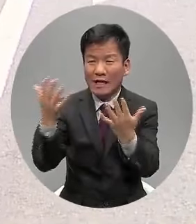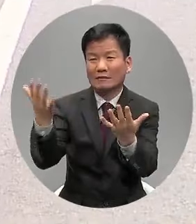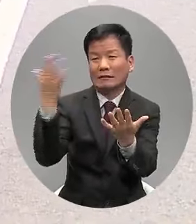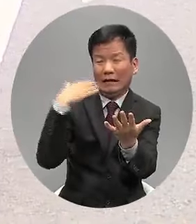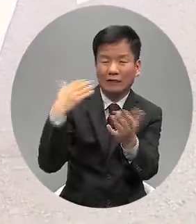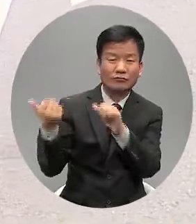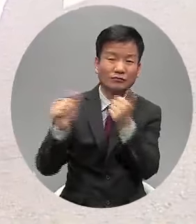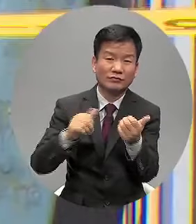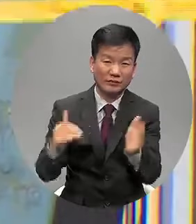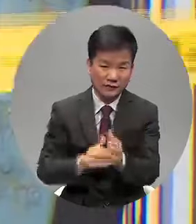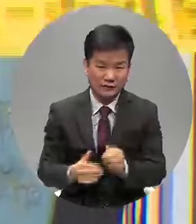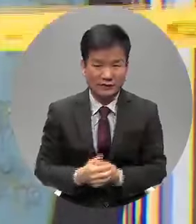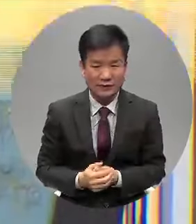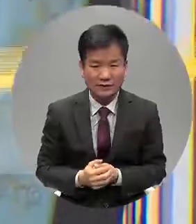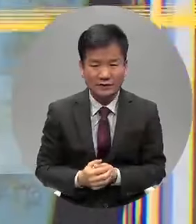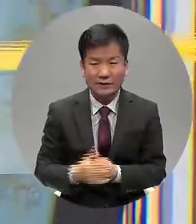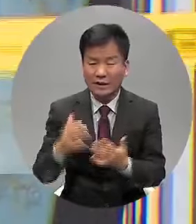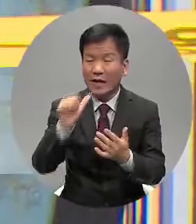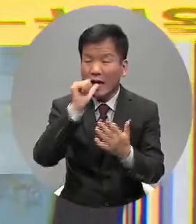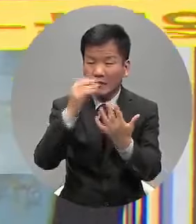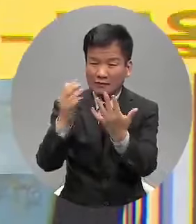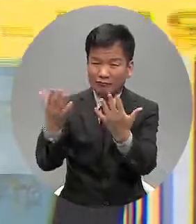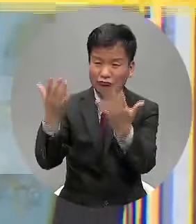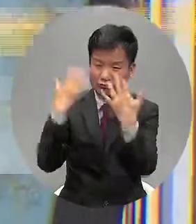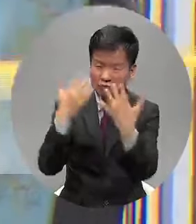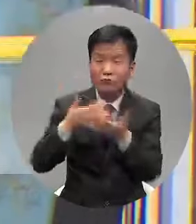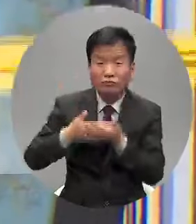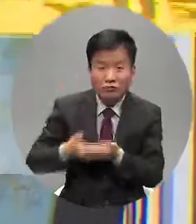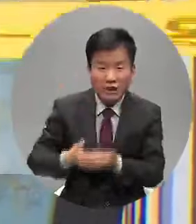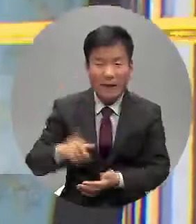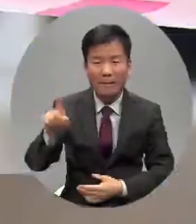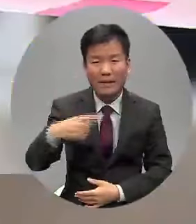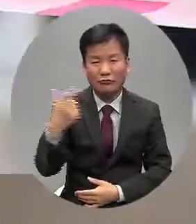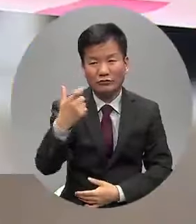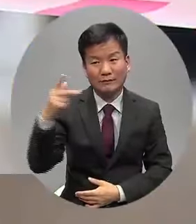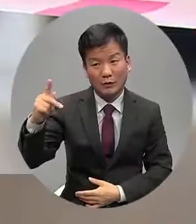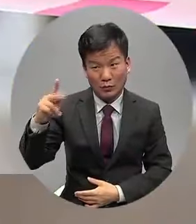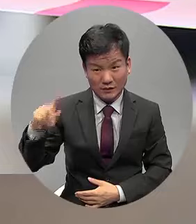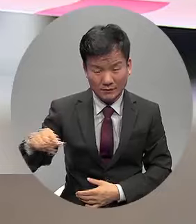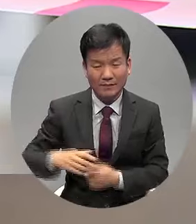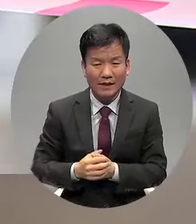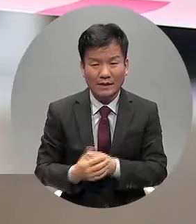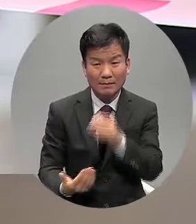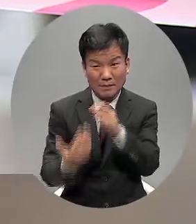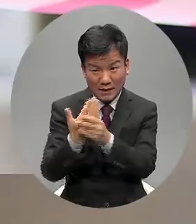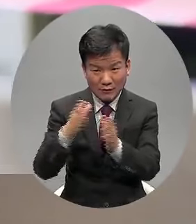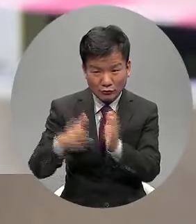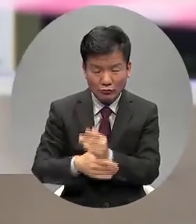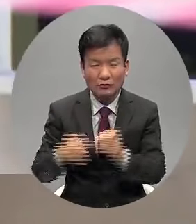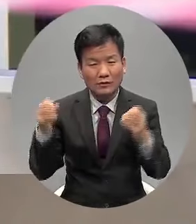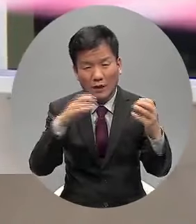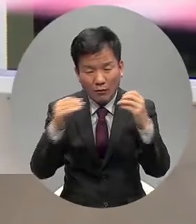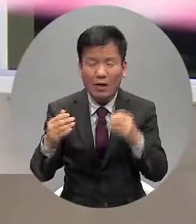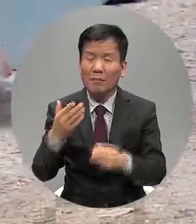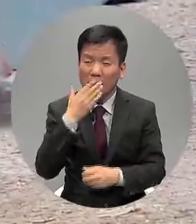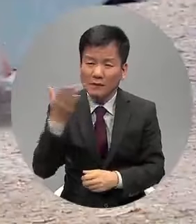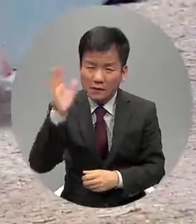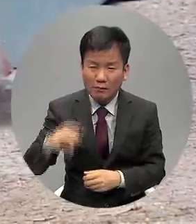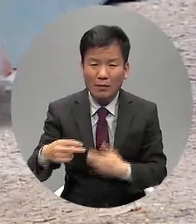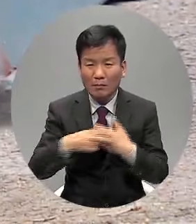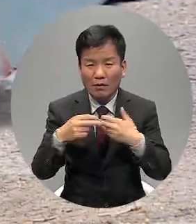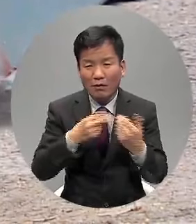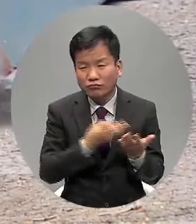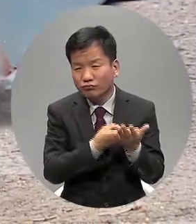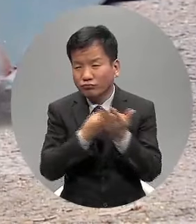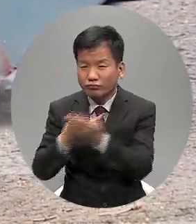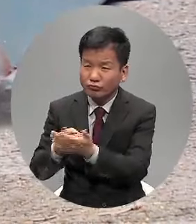깔렸습니다. 경비원을 덮친 두 개의 철문 무게는 160kg. 사고 직후 대화도 가능한 상태였지만